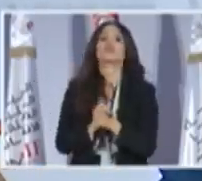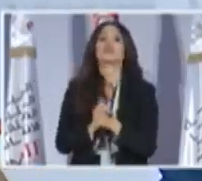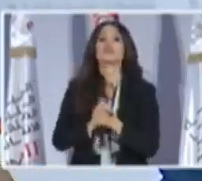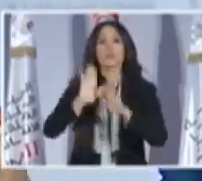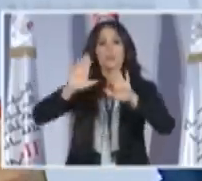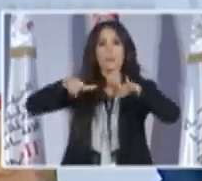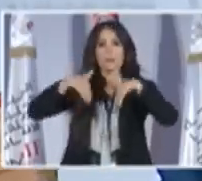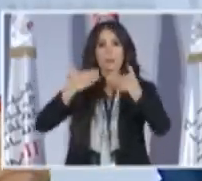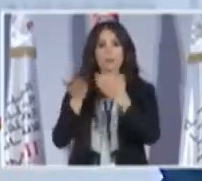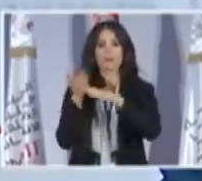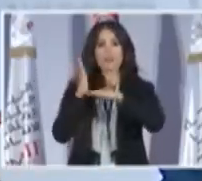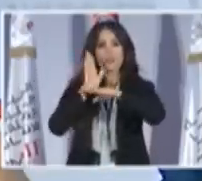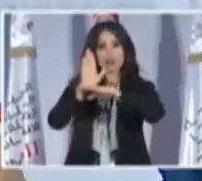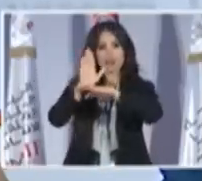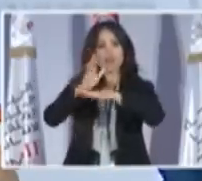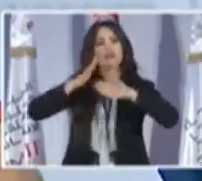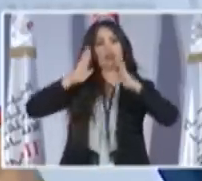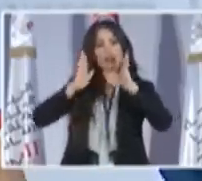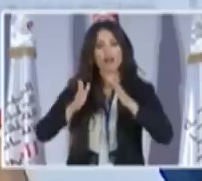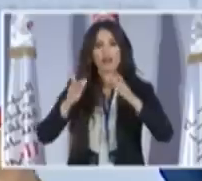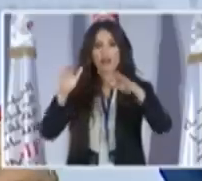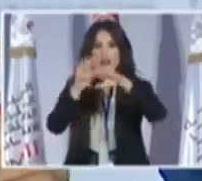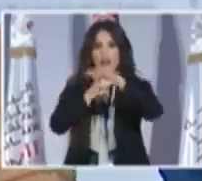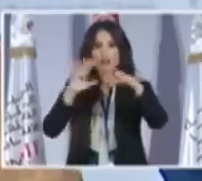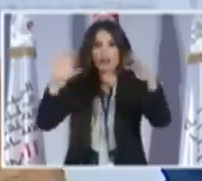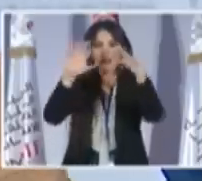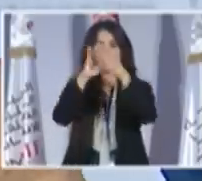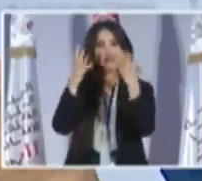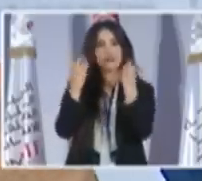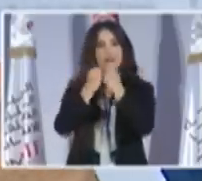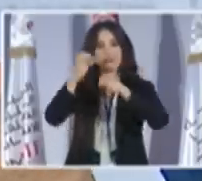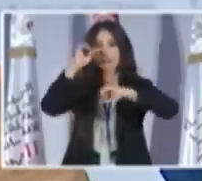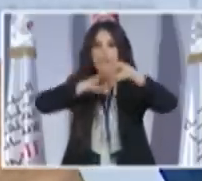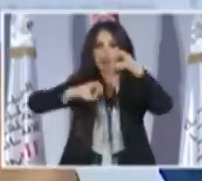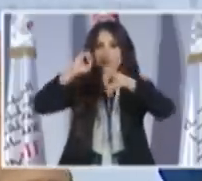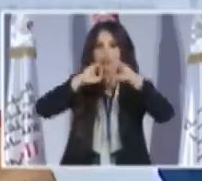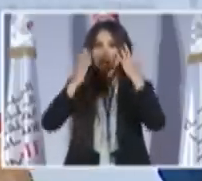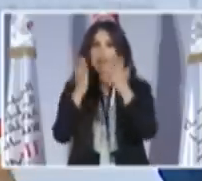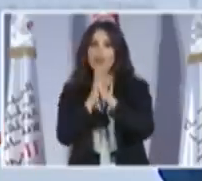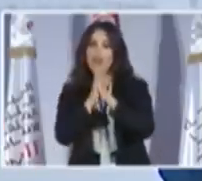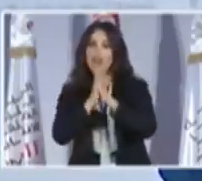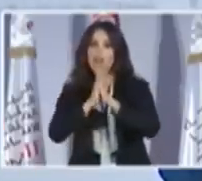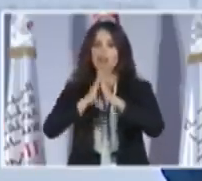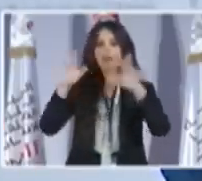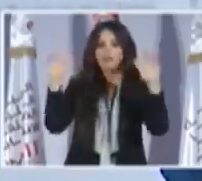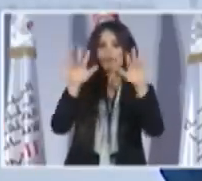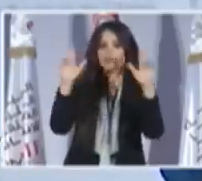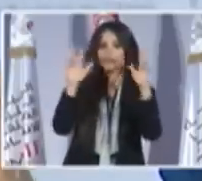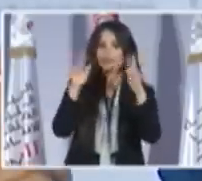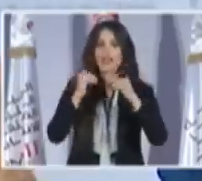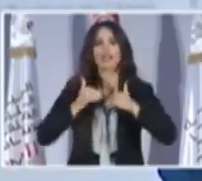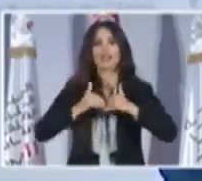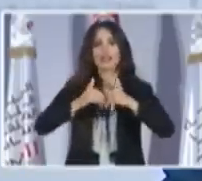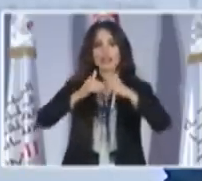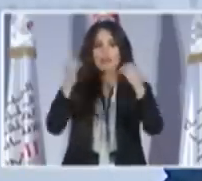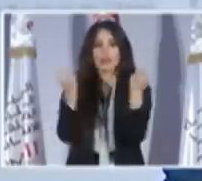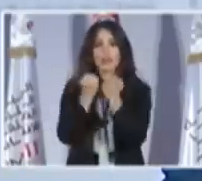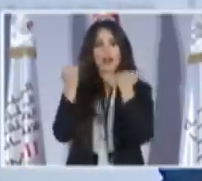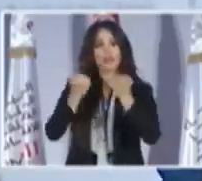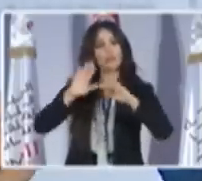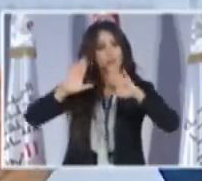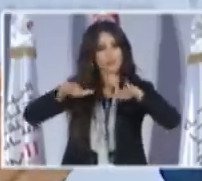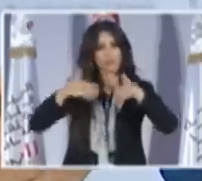القرار في القرار المتعلق بضبط وتنظيم وسائل الاعلام اه في اطار الحمله ثم في القرار